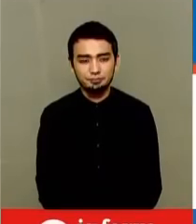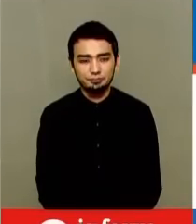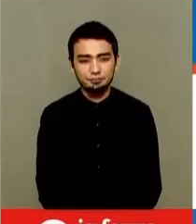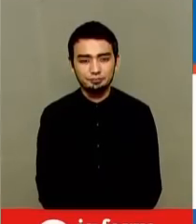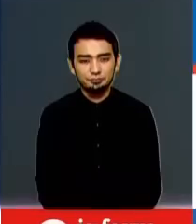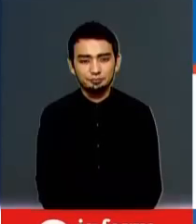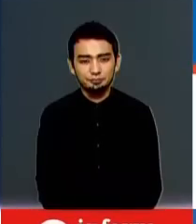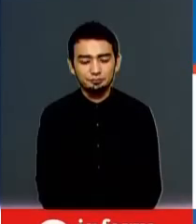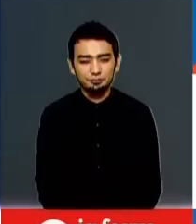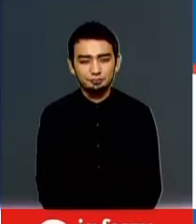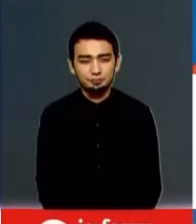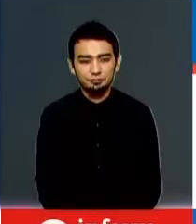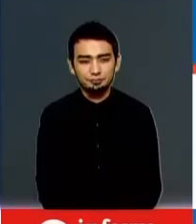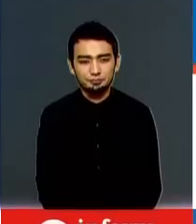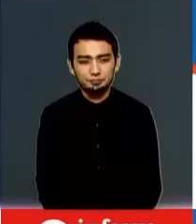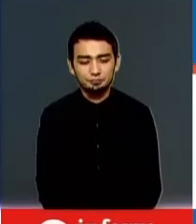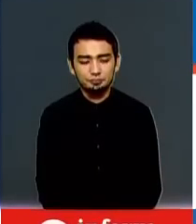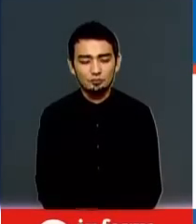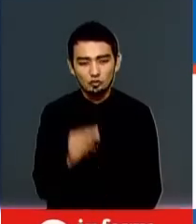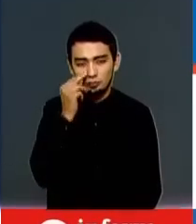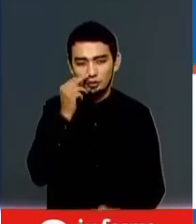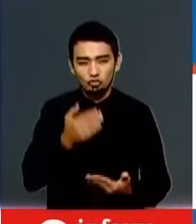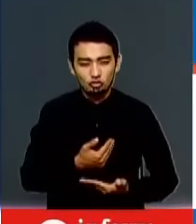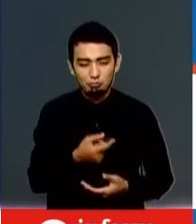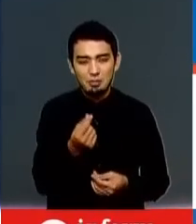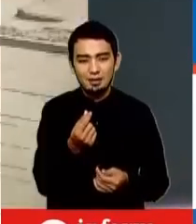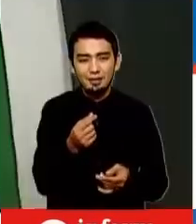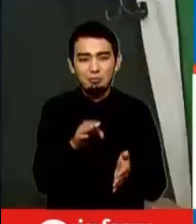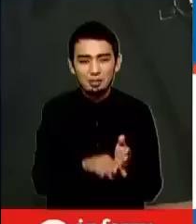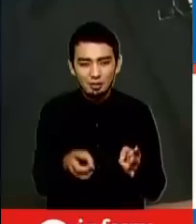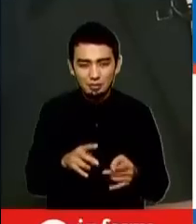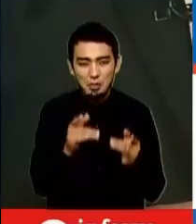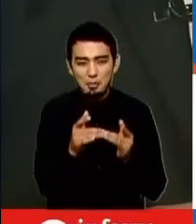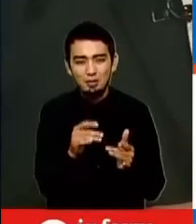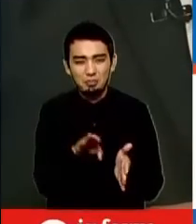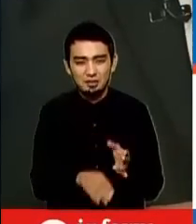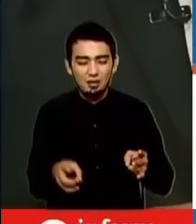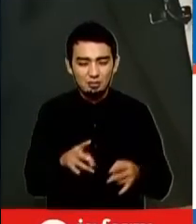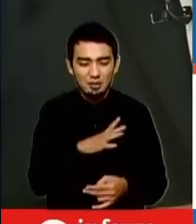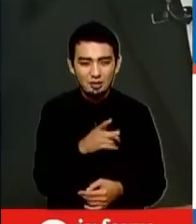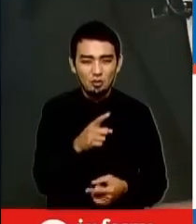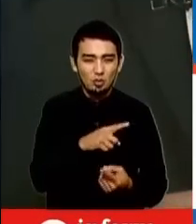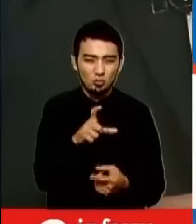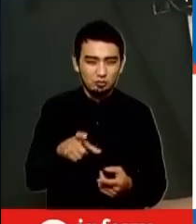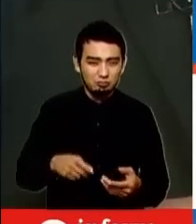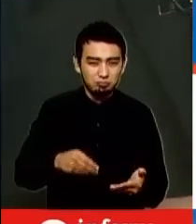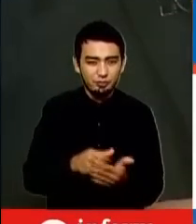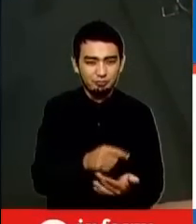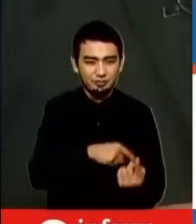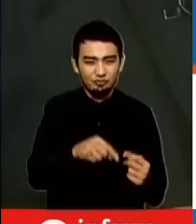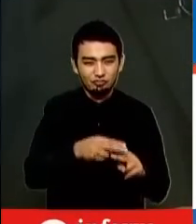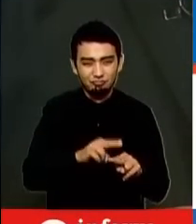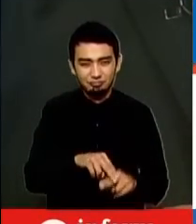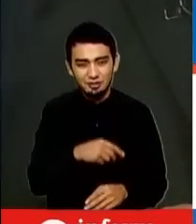Костанай. Жители Шымкента остались без денег и мебели. Горожане отдали свои средства предпринимателю, который по